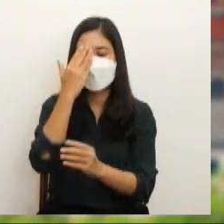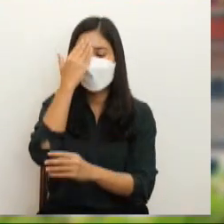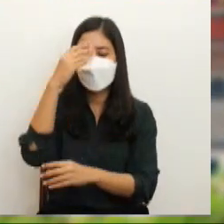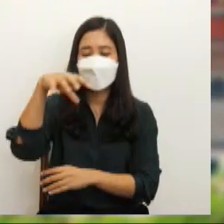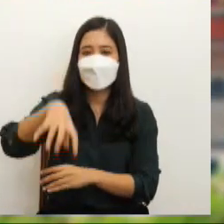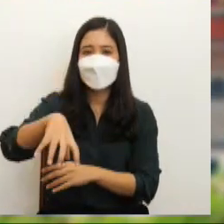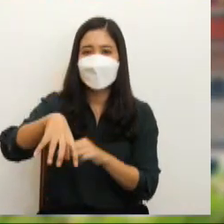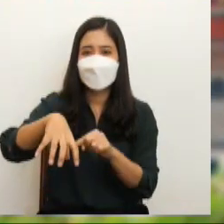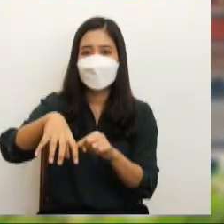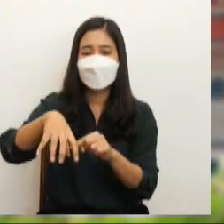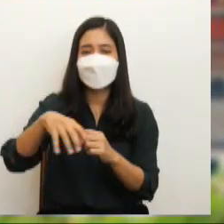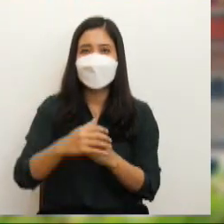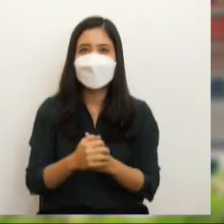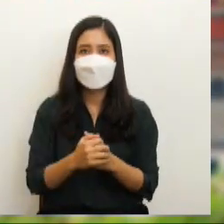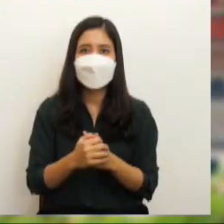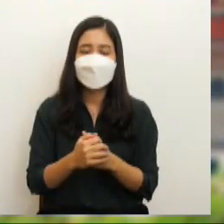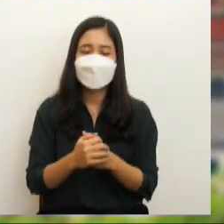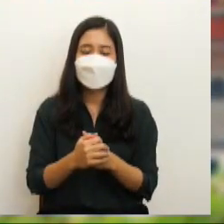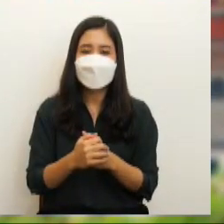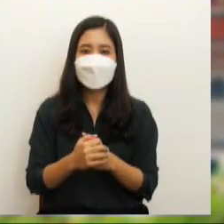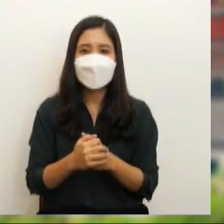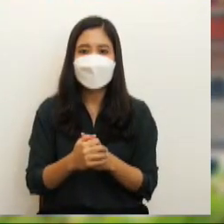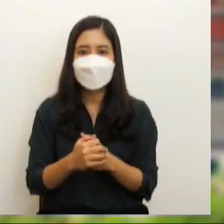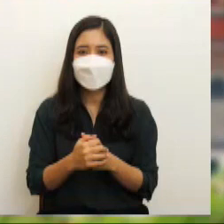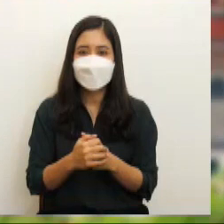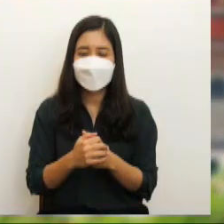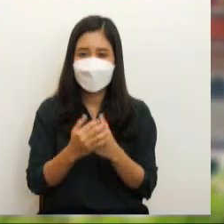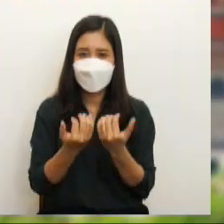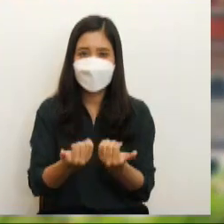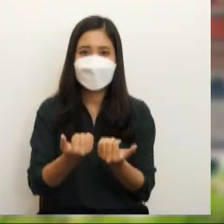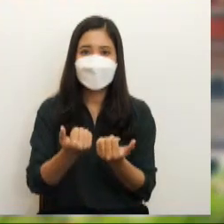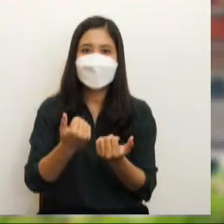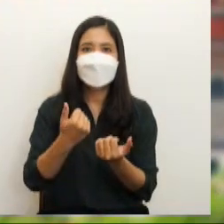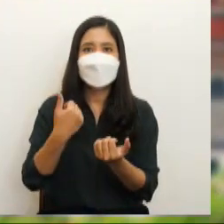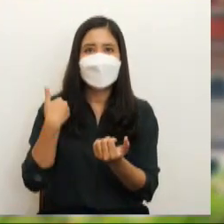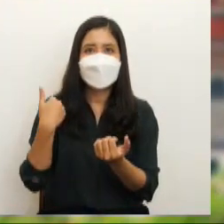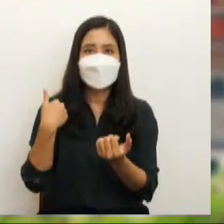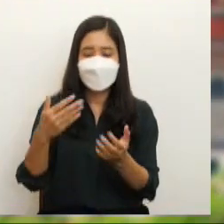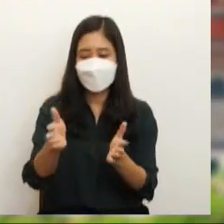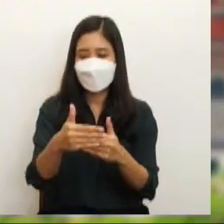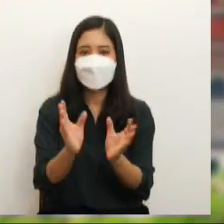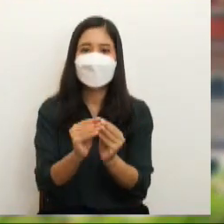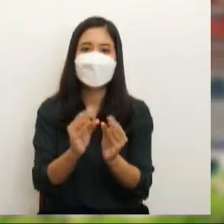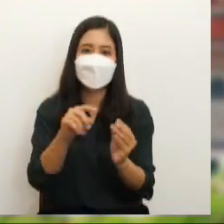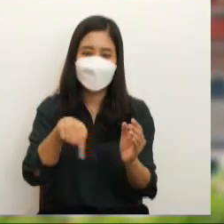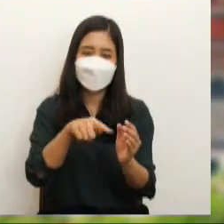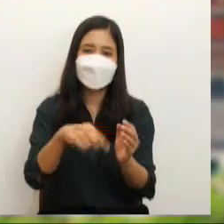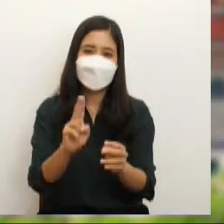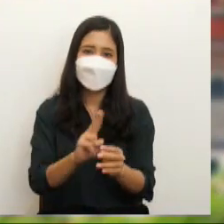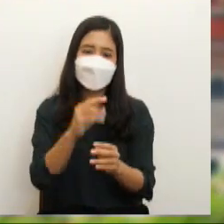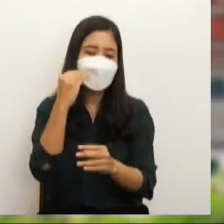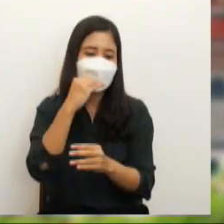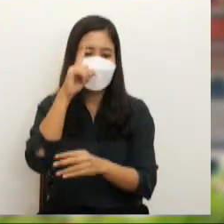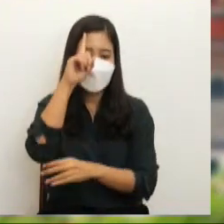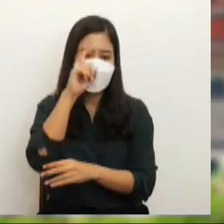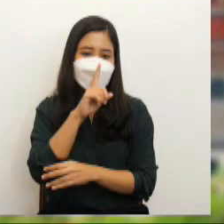มการแพทย์ครูเดิมนะครับเป็นสำนักงานของเราที่ใช้ตั้งและก็ใช้เป็นห้องประชุมด้วยนะครับแล้วก็วันเสาร์อาทิตย์ถ้าบางวัน